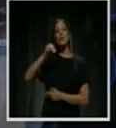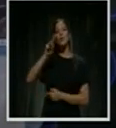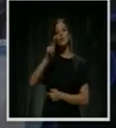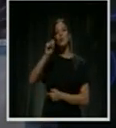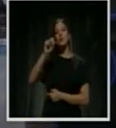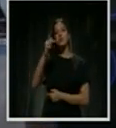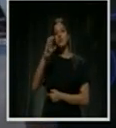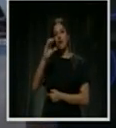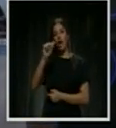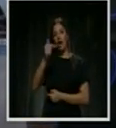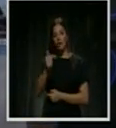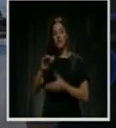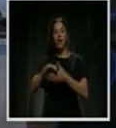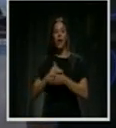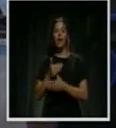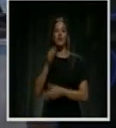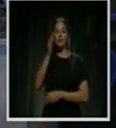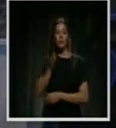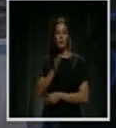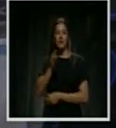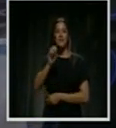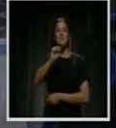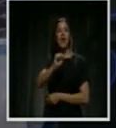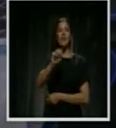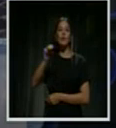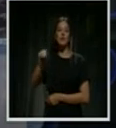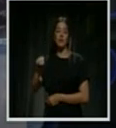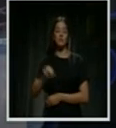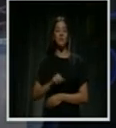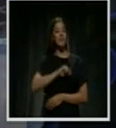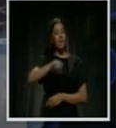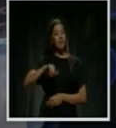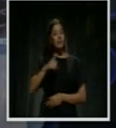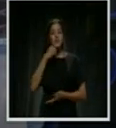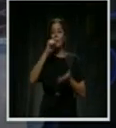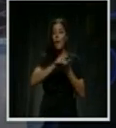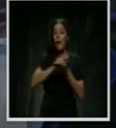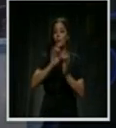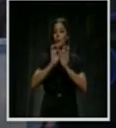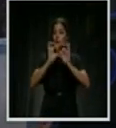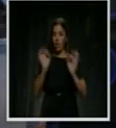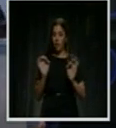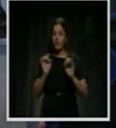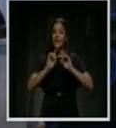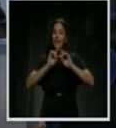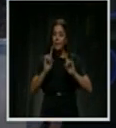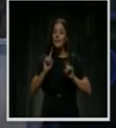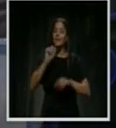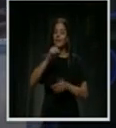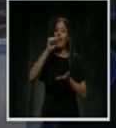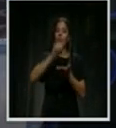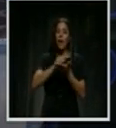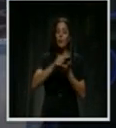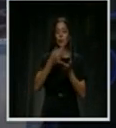ta' Salvo Muscat. Nistgħu ma naqblu fuq xejn, però naqblu żgur